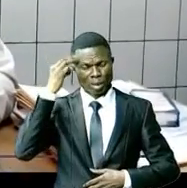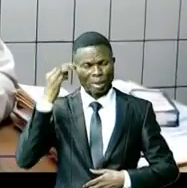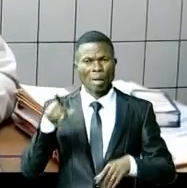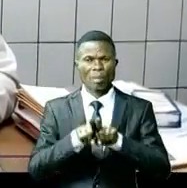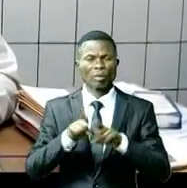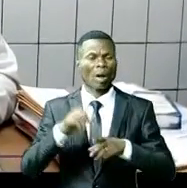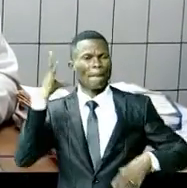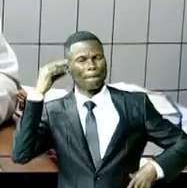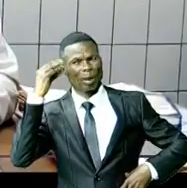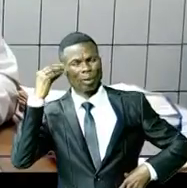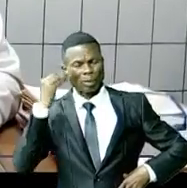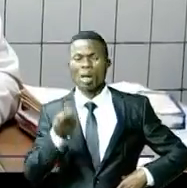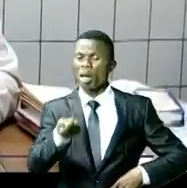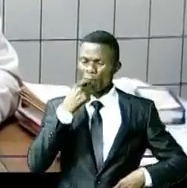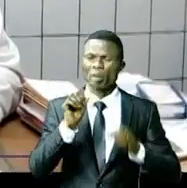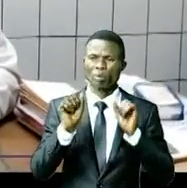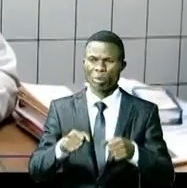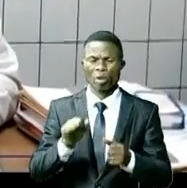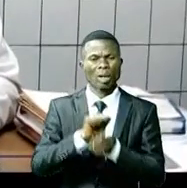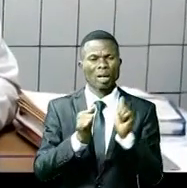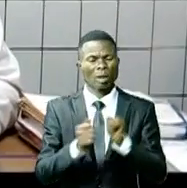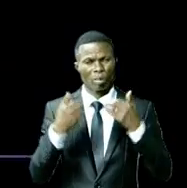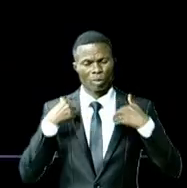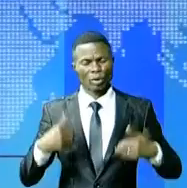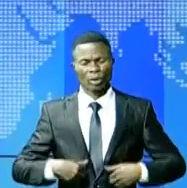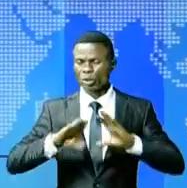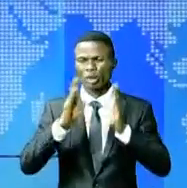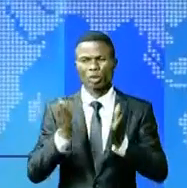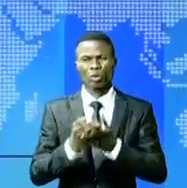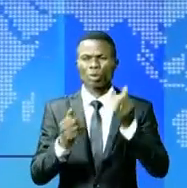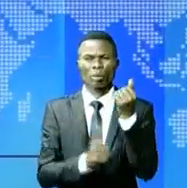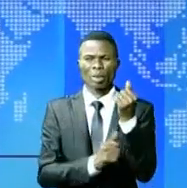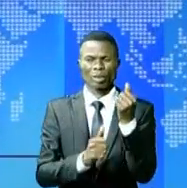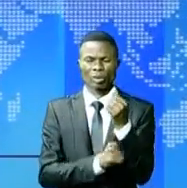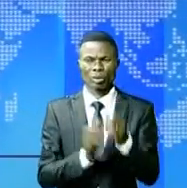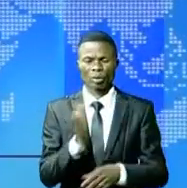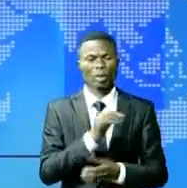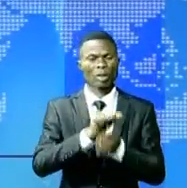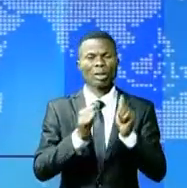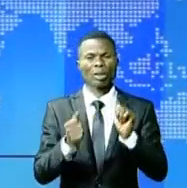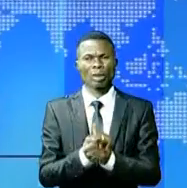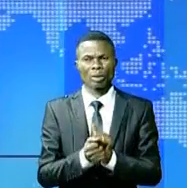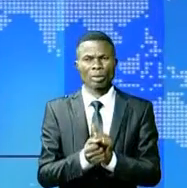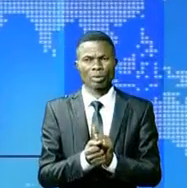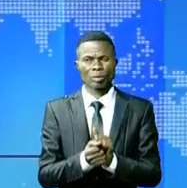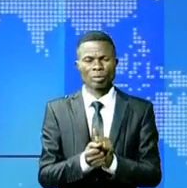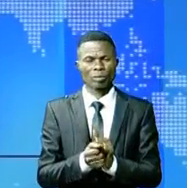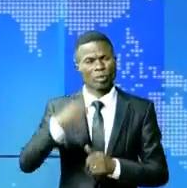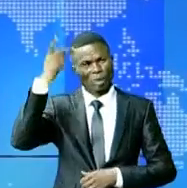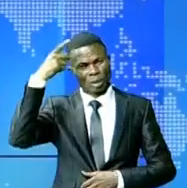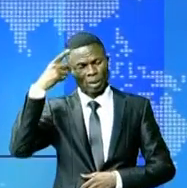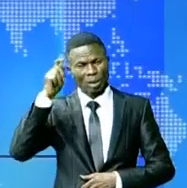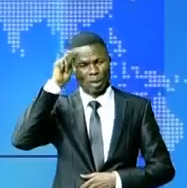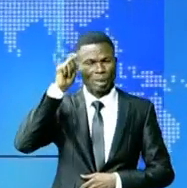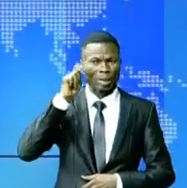maladies qu'on peut soigner, c'est un problème de santé publique. La problématique sur la politique genre